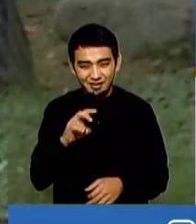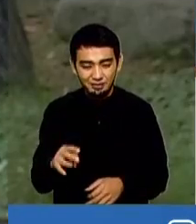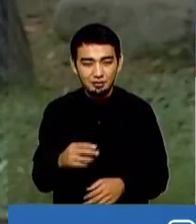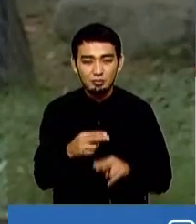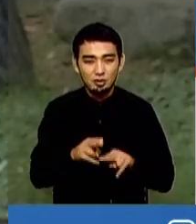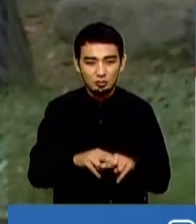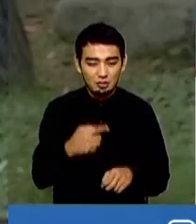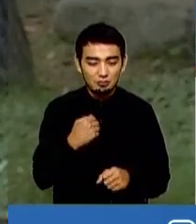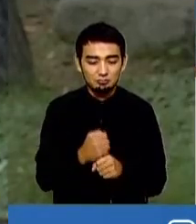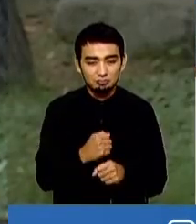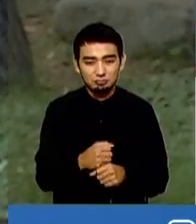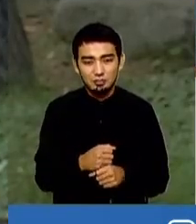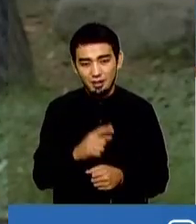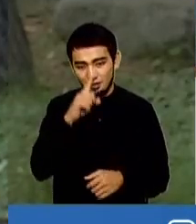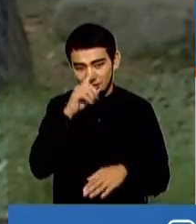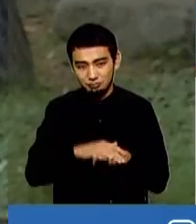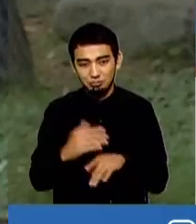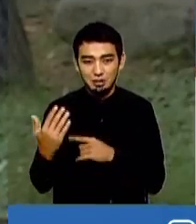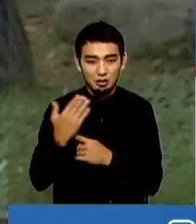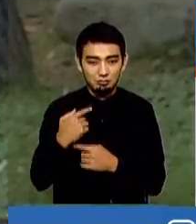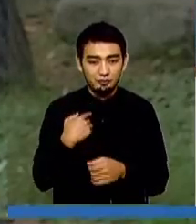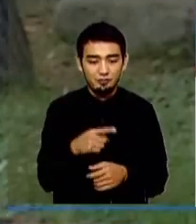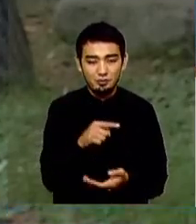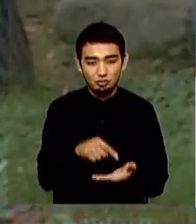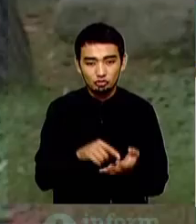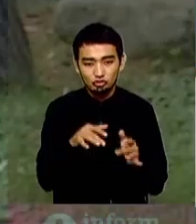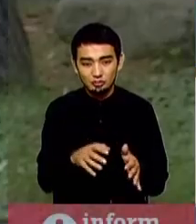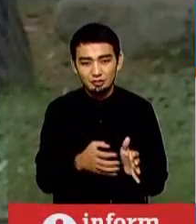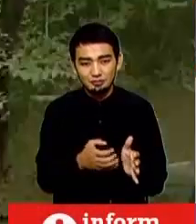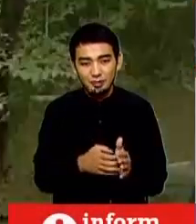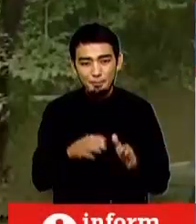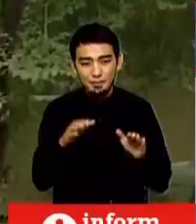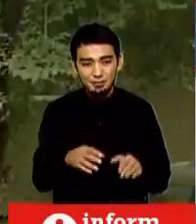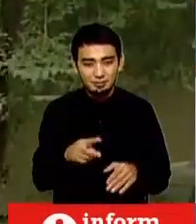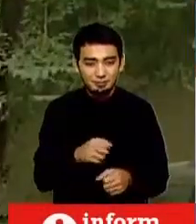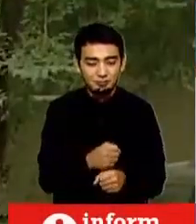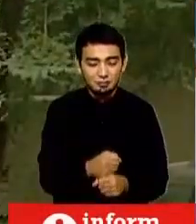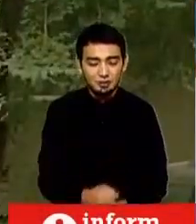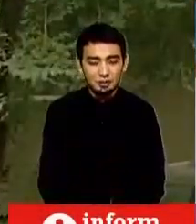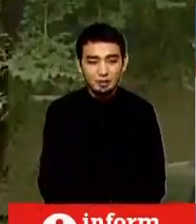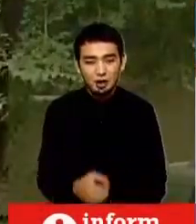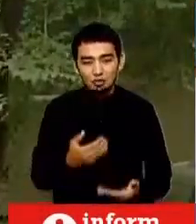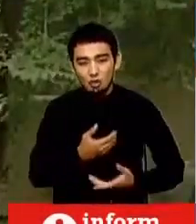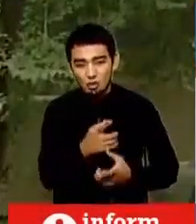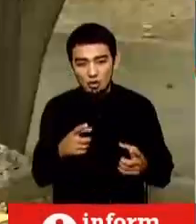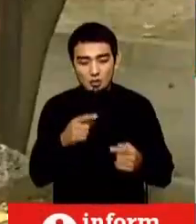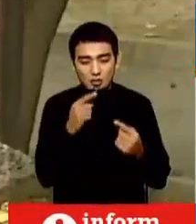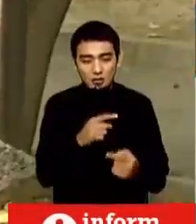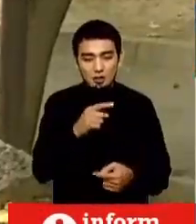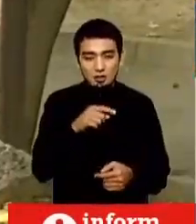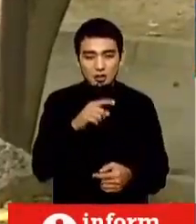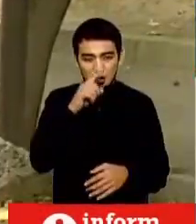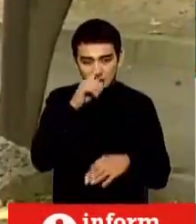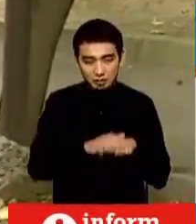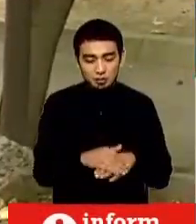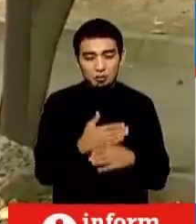исполняем данное постановление акима и решаем вопрос по дефициту мест. В случае их выселения жильцы просят сотрудников акимата